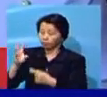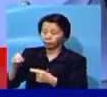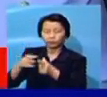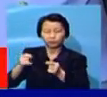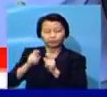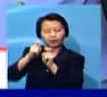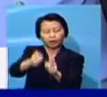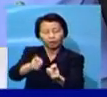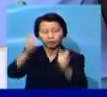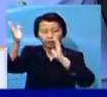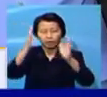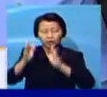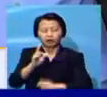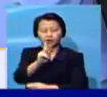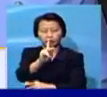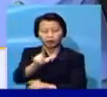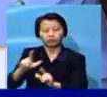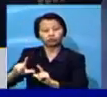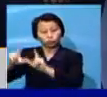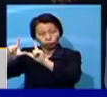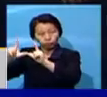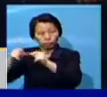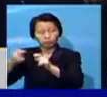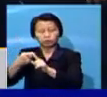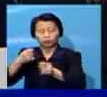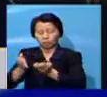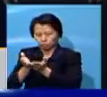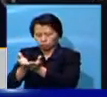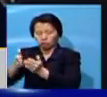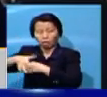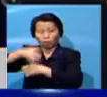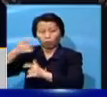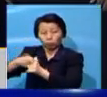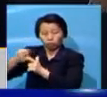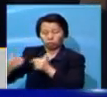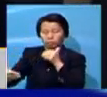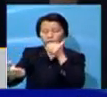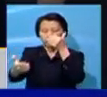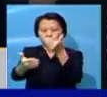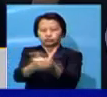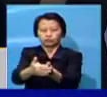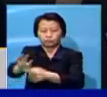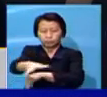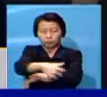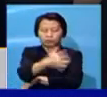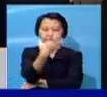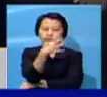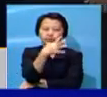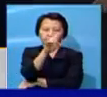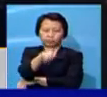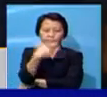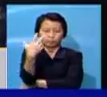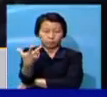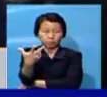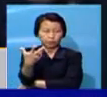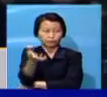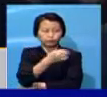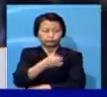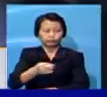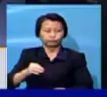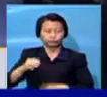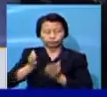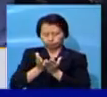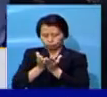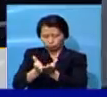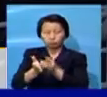hubungan duhala Kuala Lumpur Tokyo ia bertolak dari jepun awal bulan ini dan tiba di perairan negara 14 Mac lepas kapal